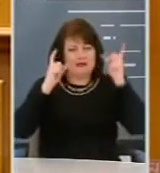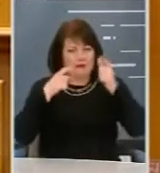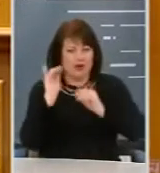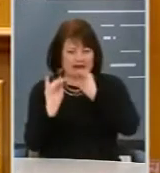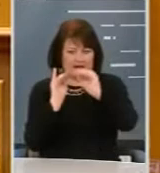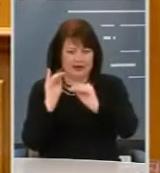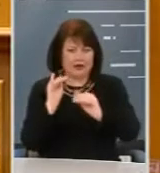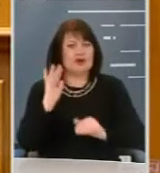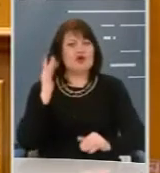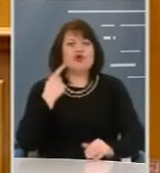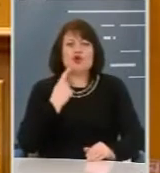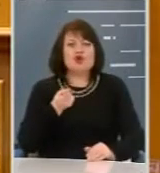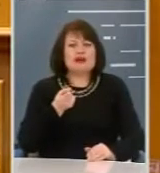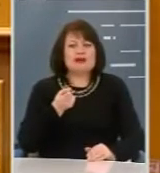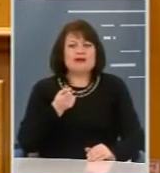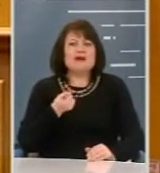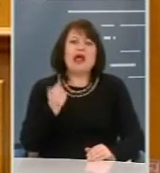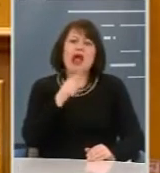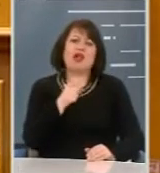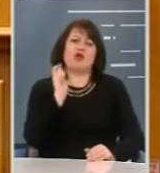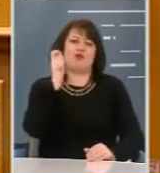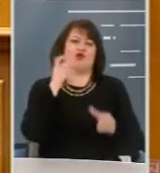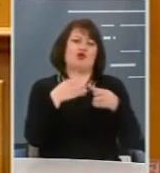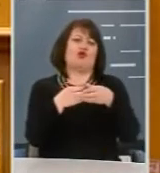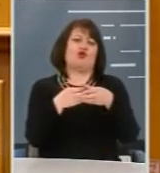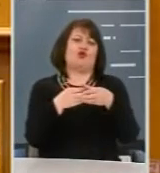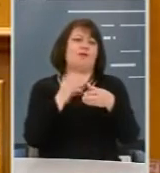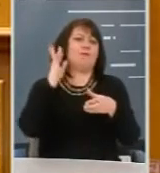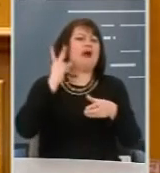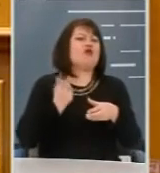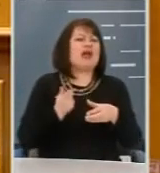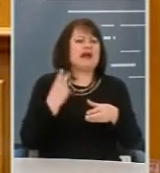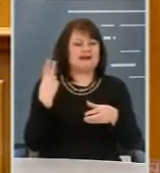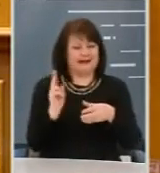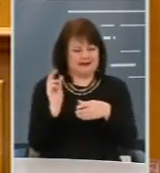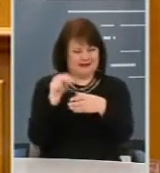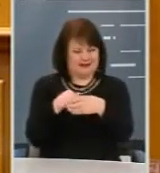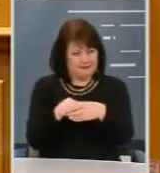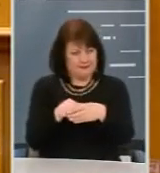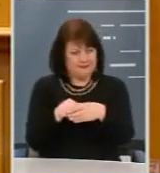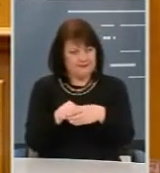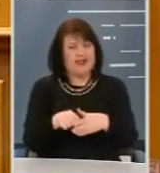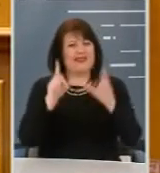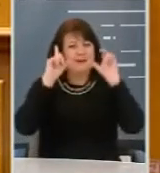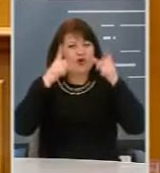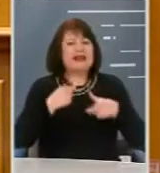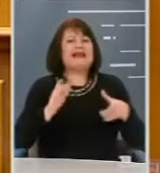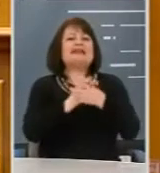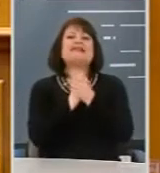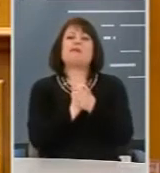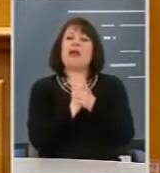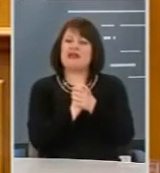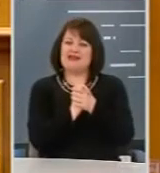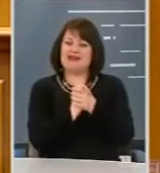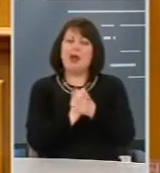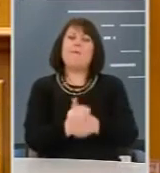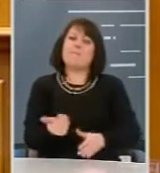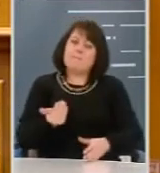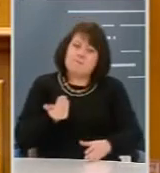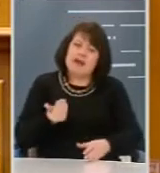τότε ανήκε σε άλλο κόμμα, στο κόμμα της κυρίας Μπακογιάννη, τη Δημοκρατική Συμμαχία,